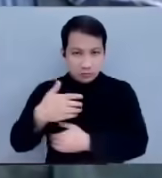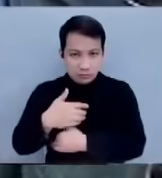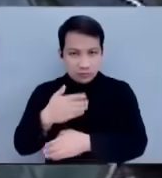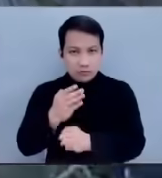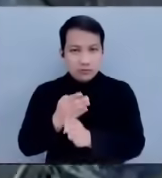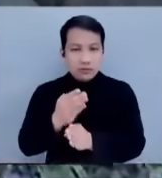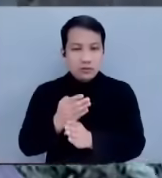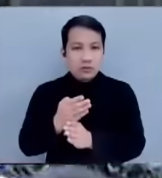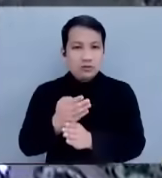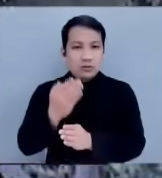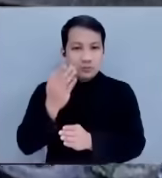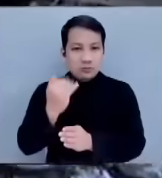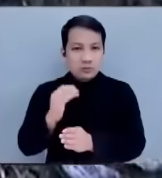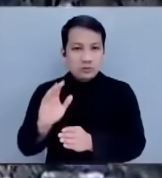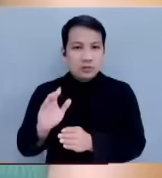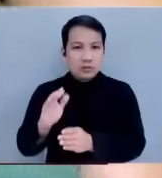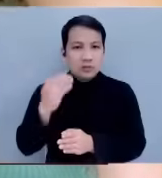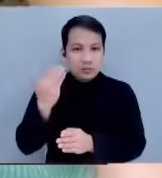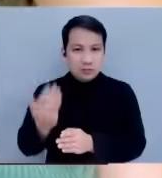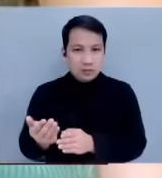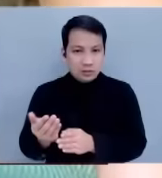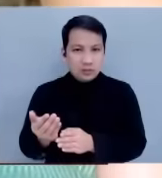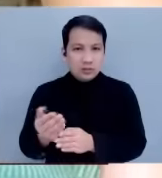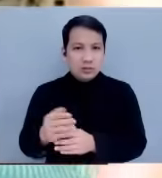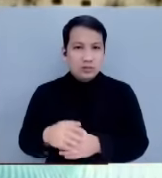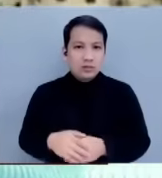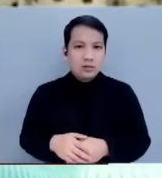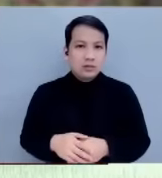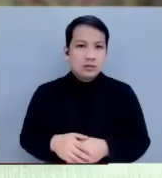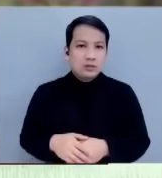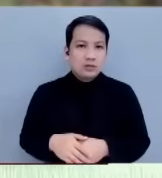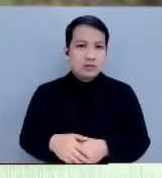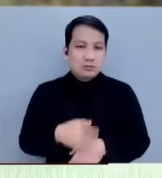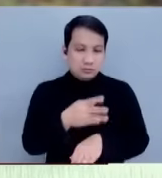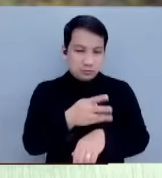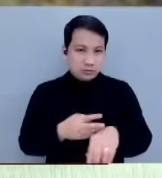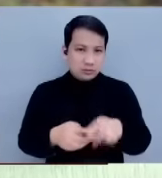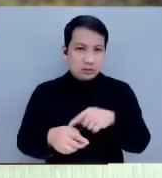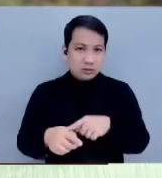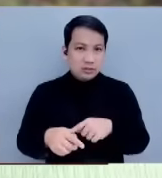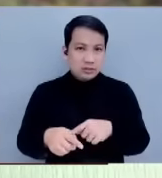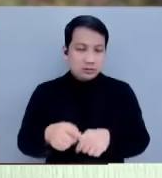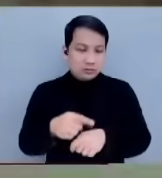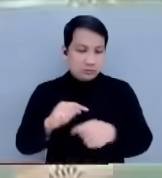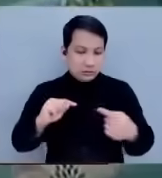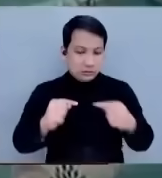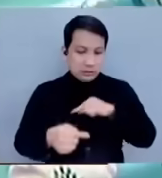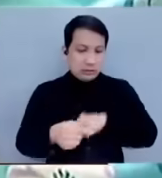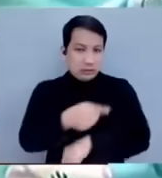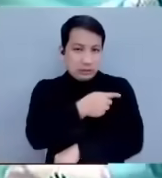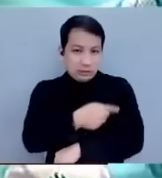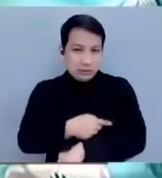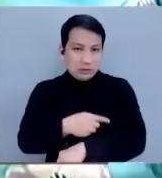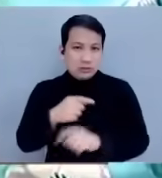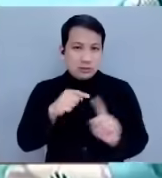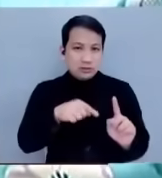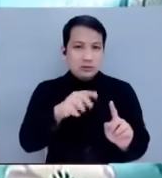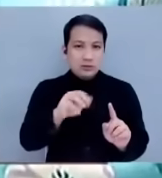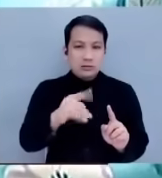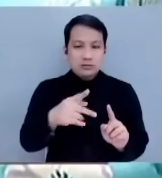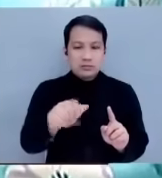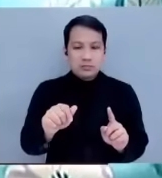na siya namang nasawi sa disgrasya. Sugat at bali sa braso lang ang inabot ni Mika. Nakagising na